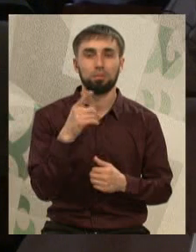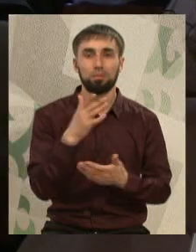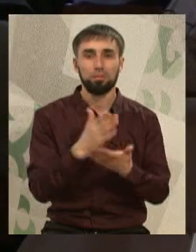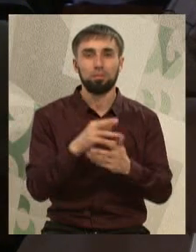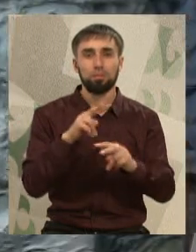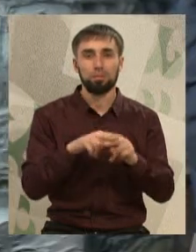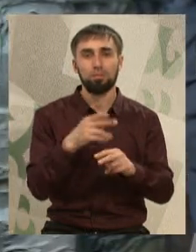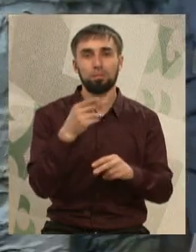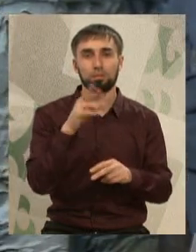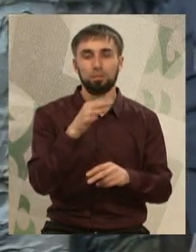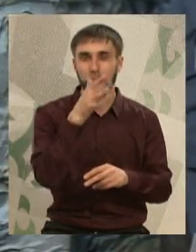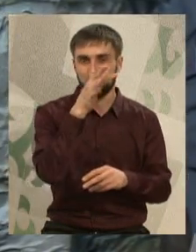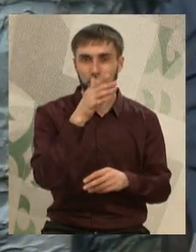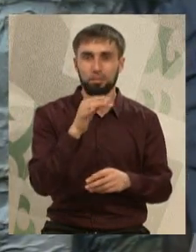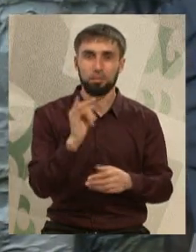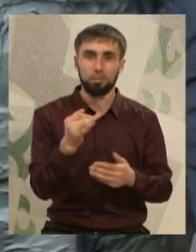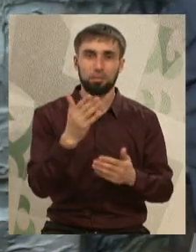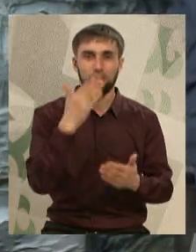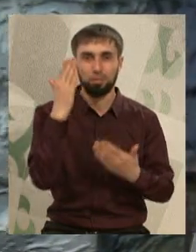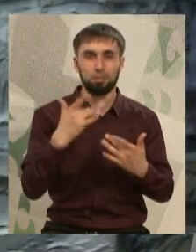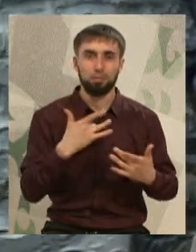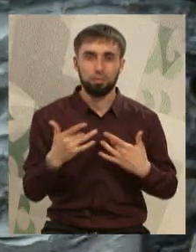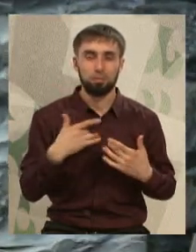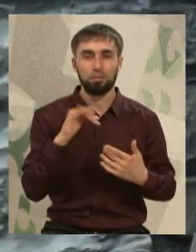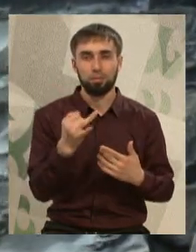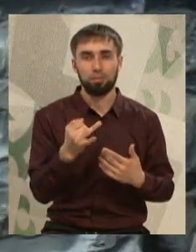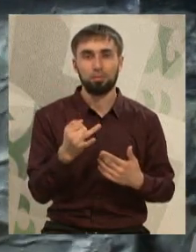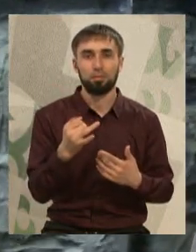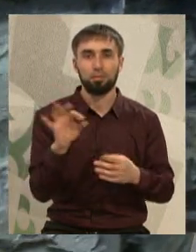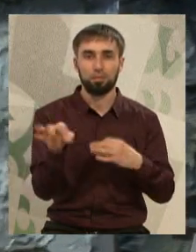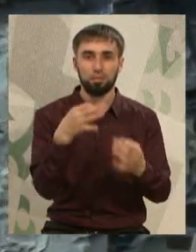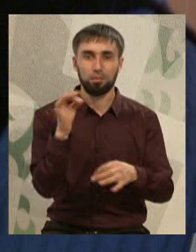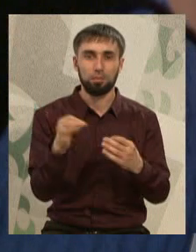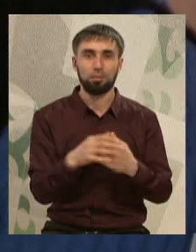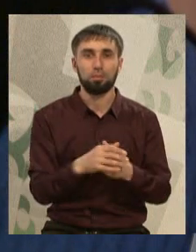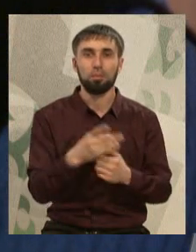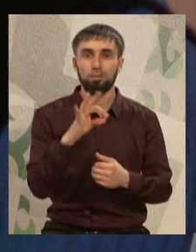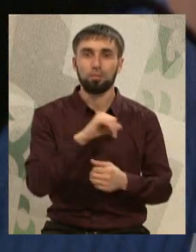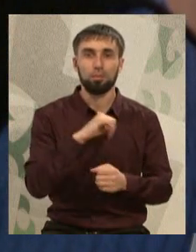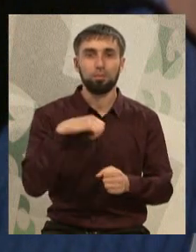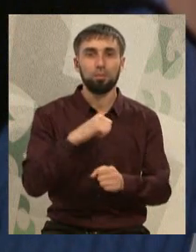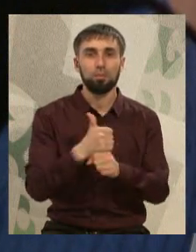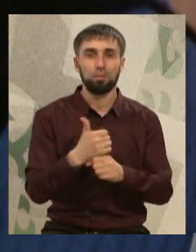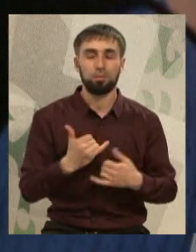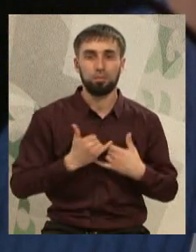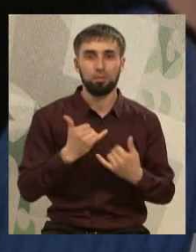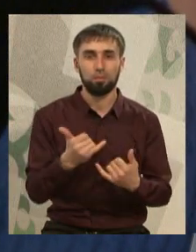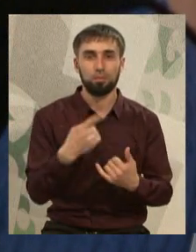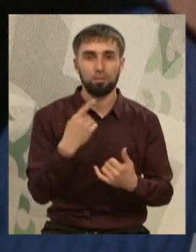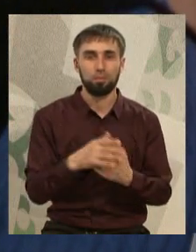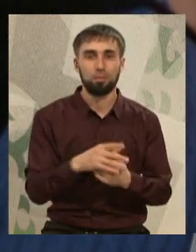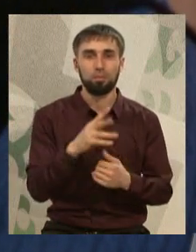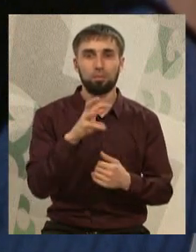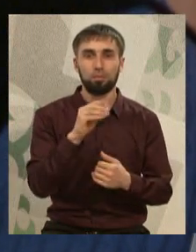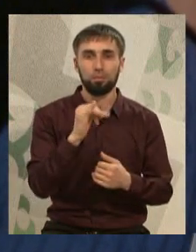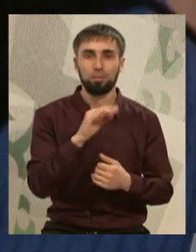место и шуткам, и прибауткам, и веселым танцам, и розыгрышам. Но в основе всего уважение между поколениями, между женщиной